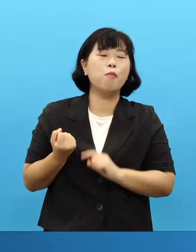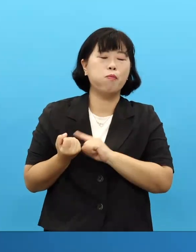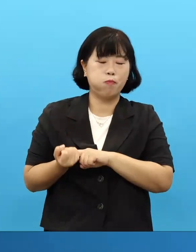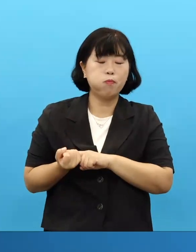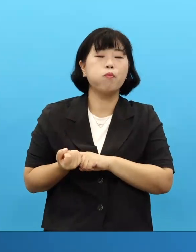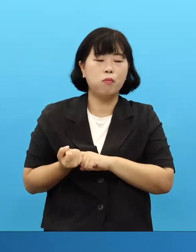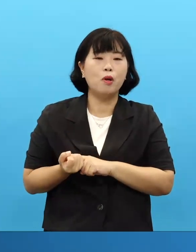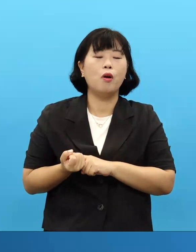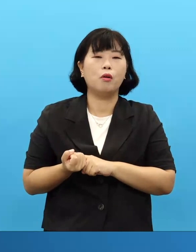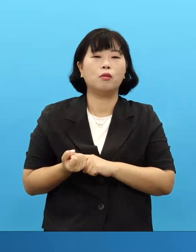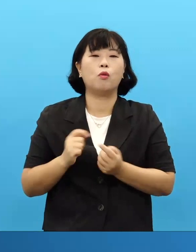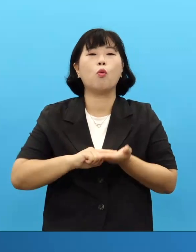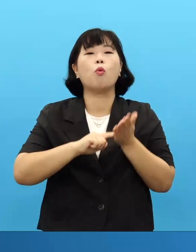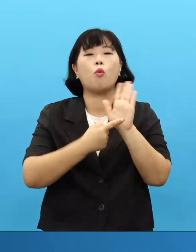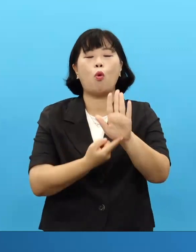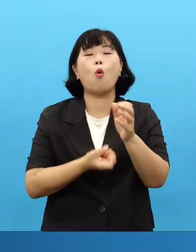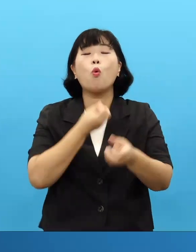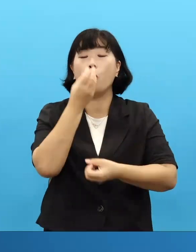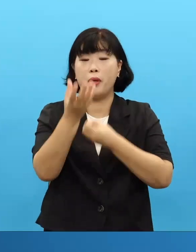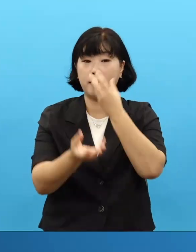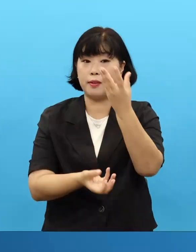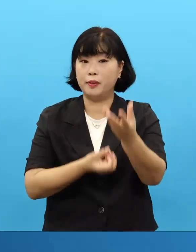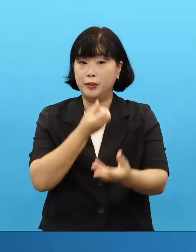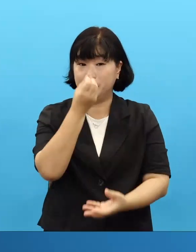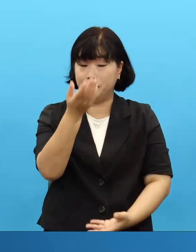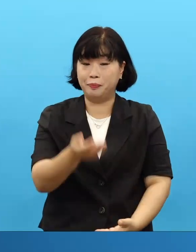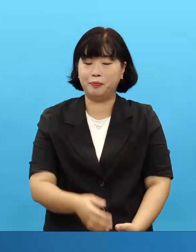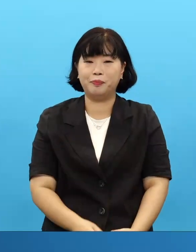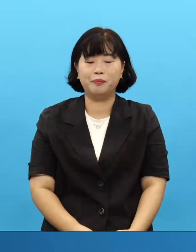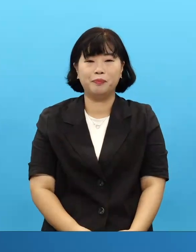법정에 서게 됐습니다. And he stood trial.